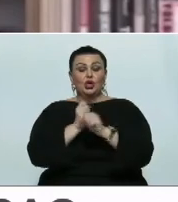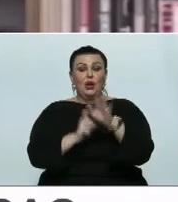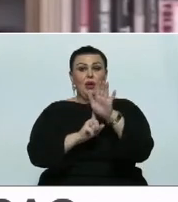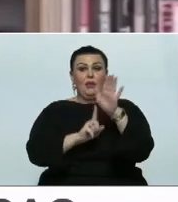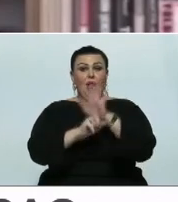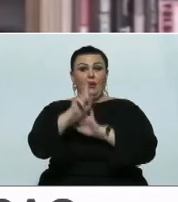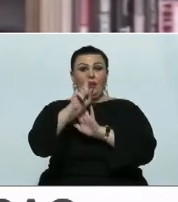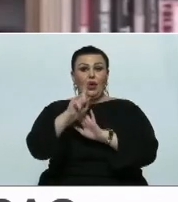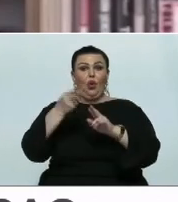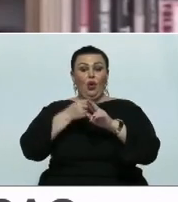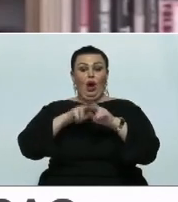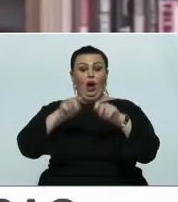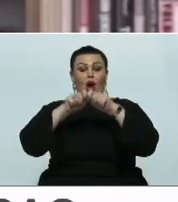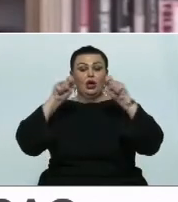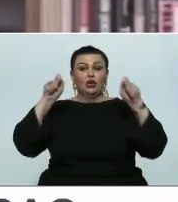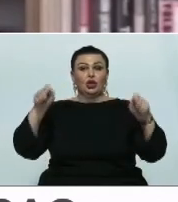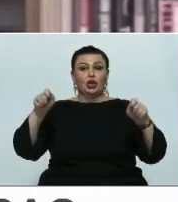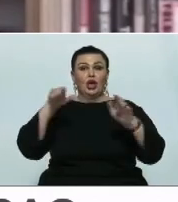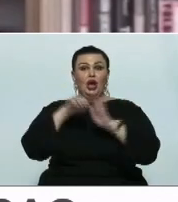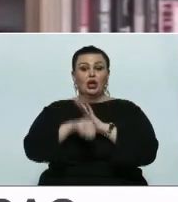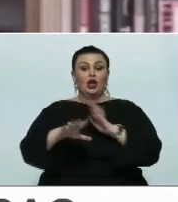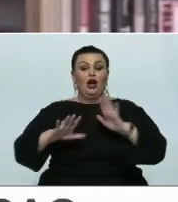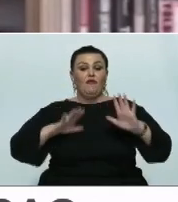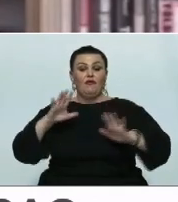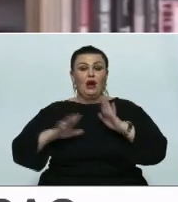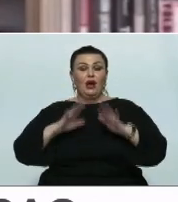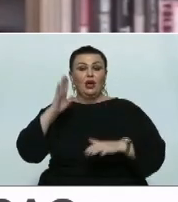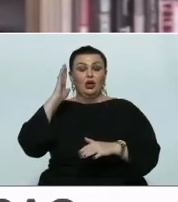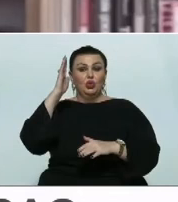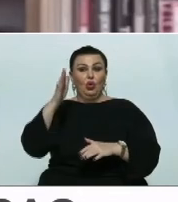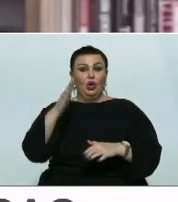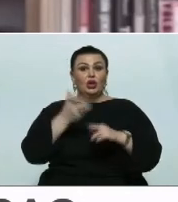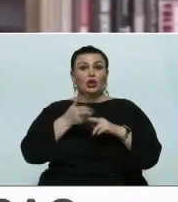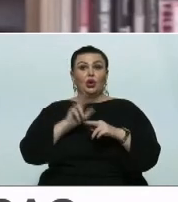Orası da açılacak ve faaliyete geçecektir. Tabii bu